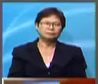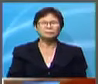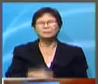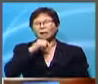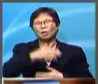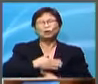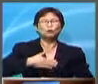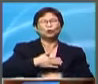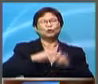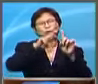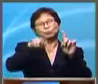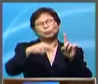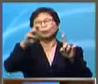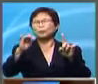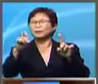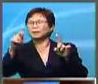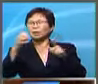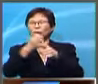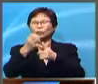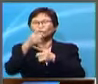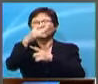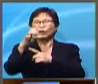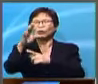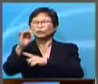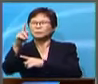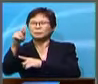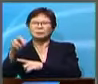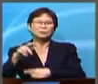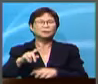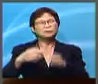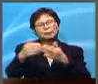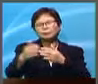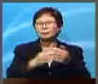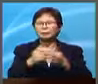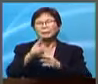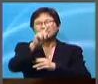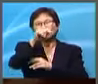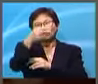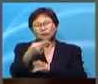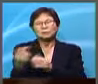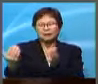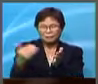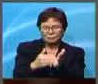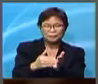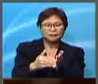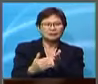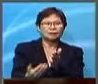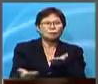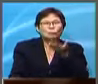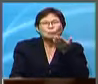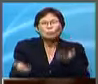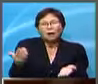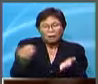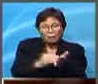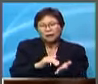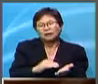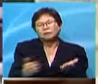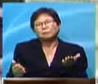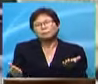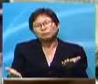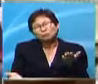Me 1 me namun begitu tung Haji akan bers sedaya yang mungkin untuk bagi